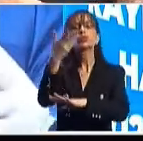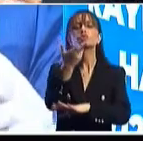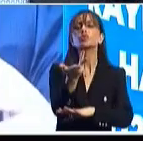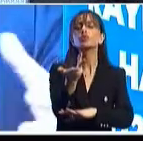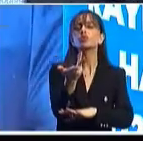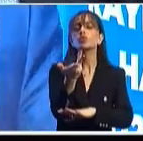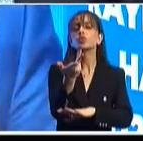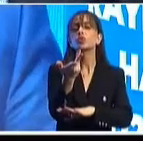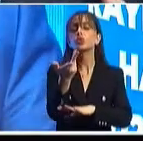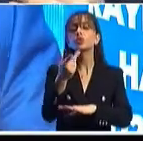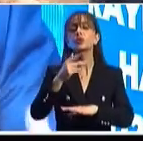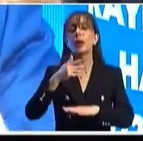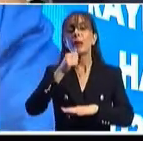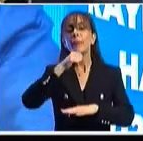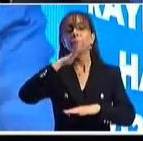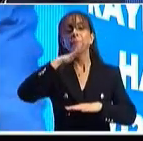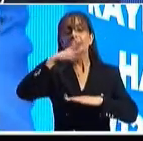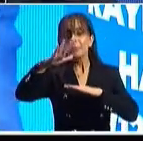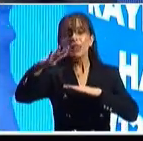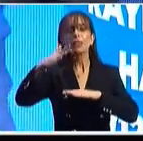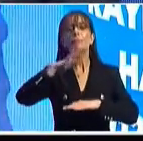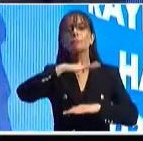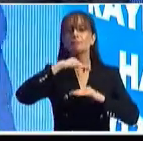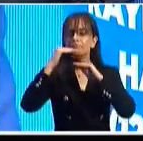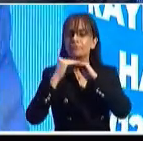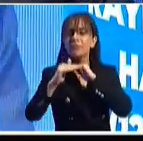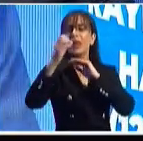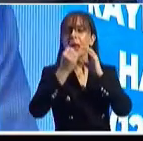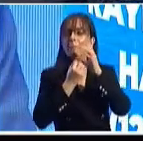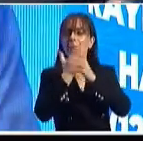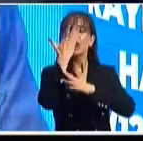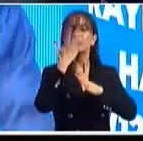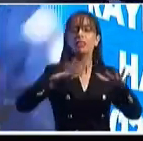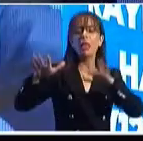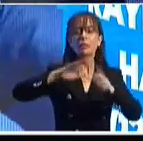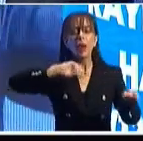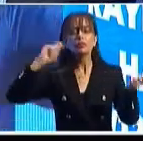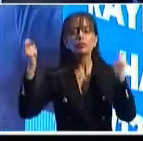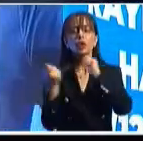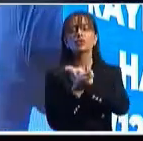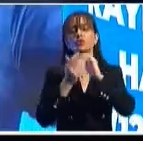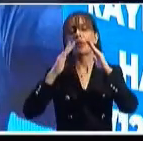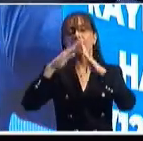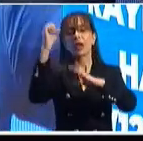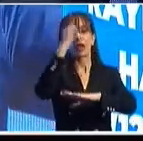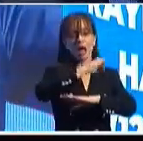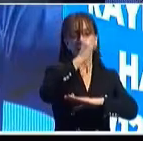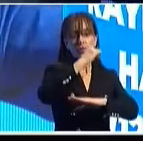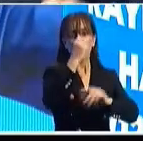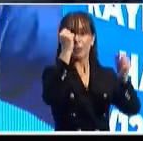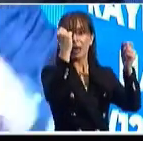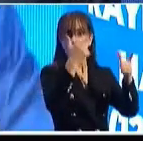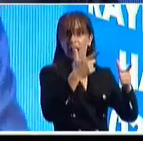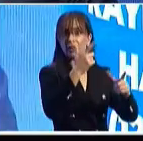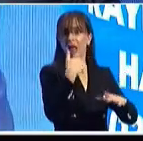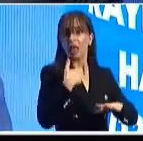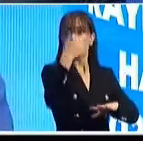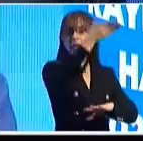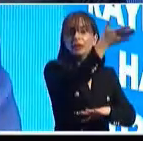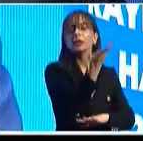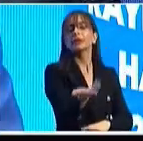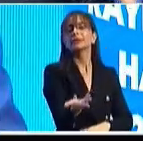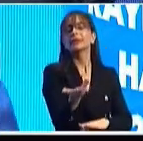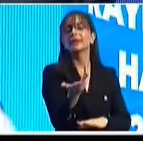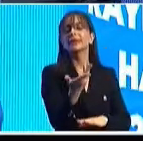o millet bahçesiyle, oradaki deprem dönüşüm konutlarıyla. Gazi Osman Paşa'ya giderseniz Gazi Osman Paşa'da